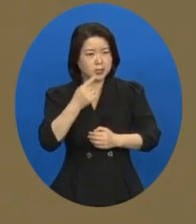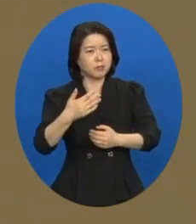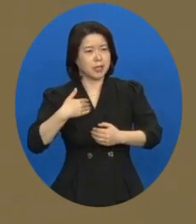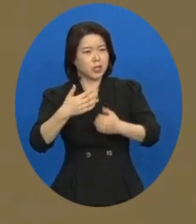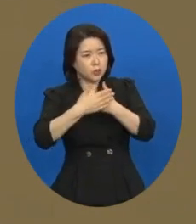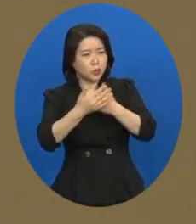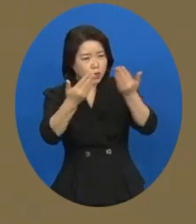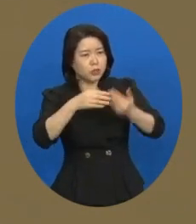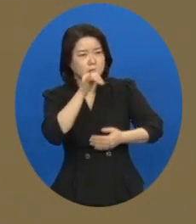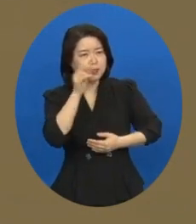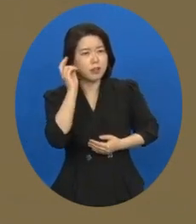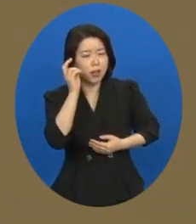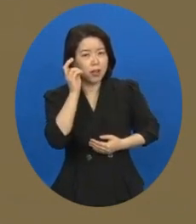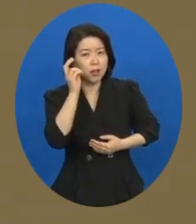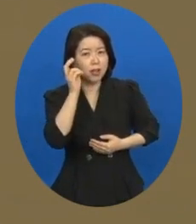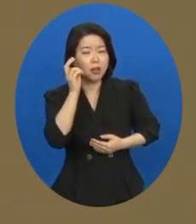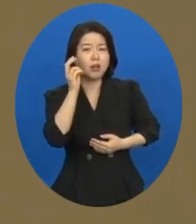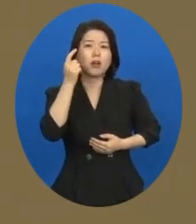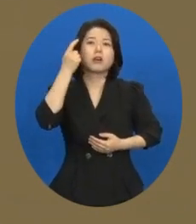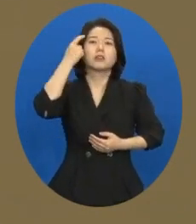거야,